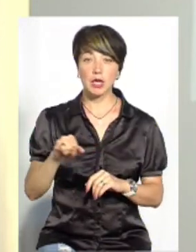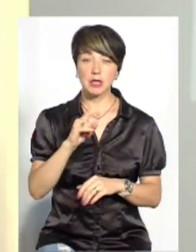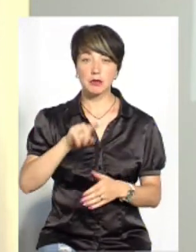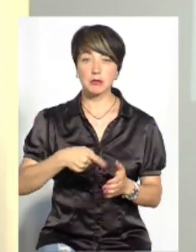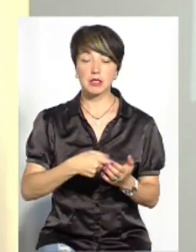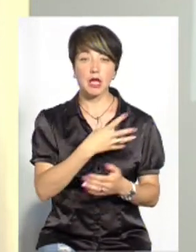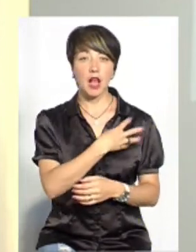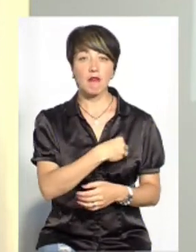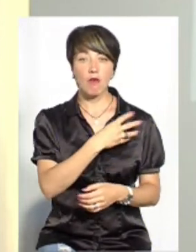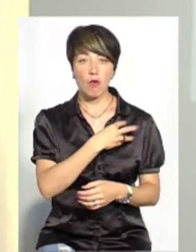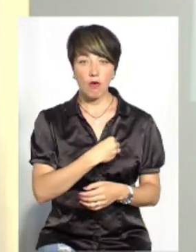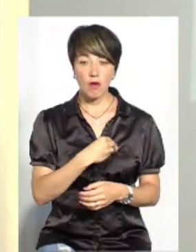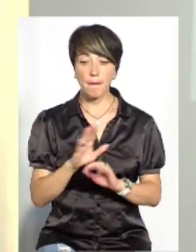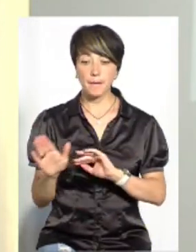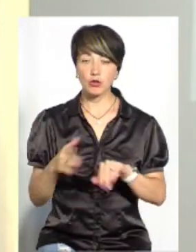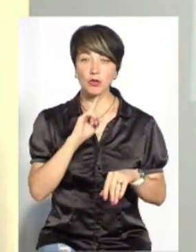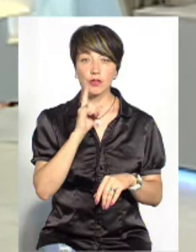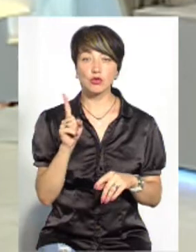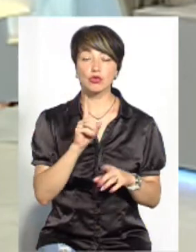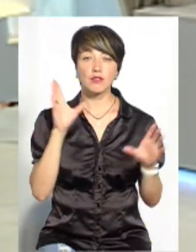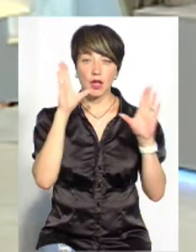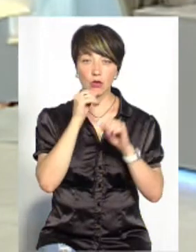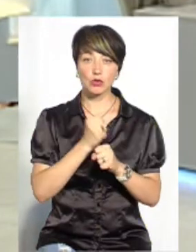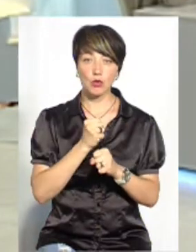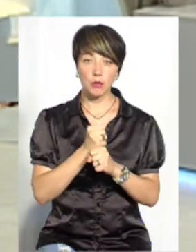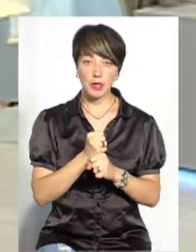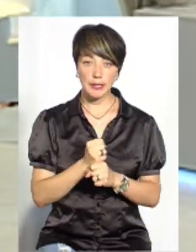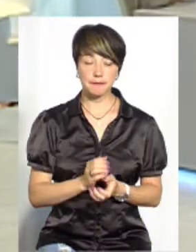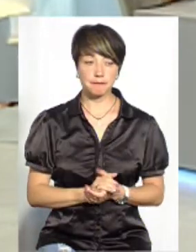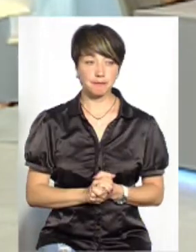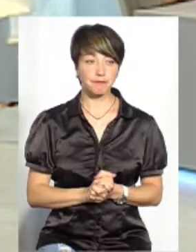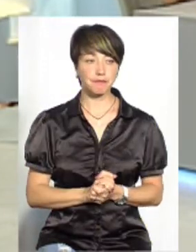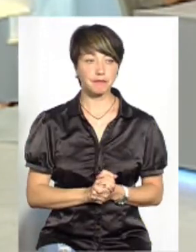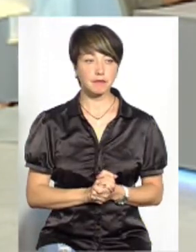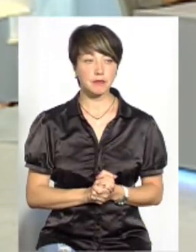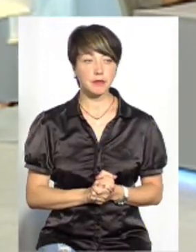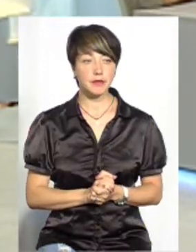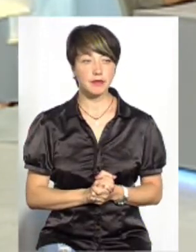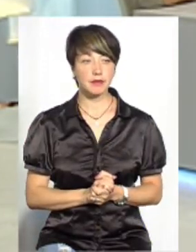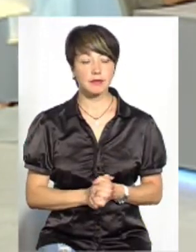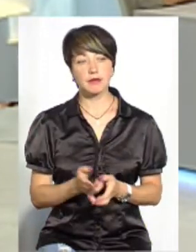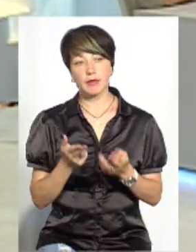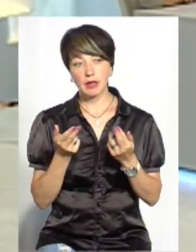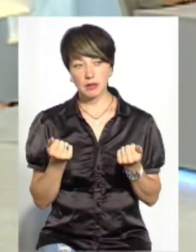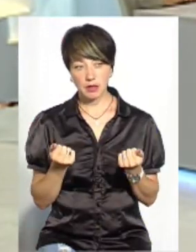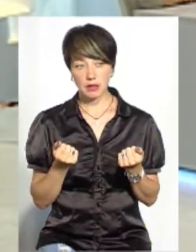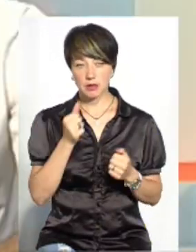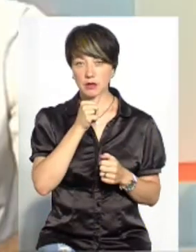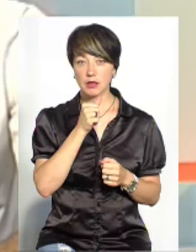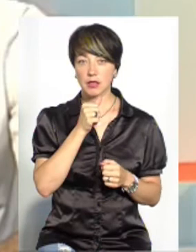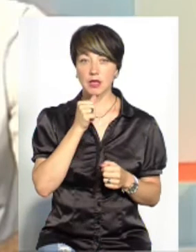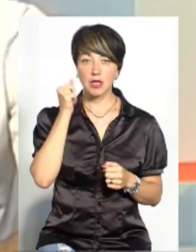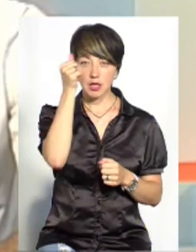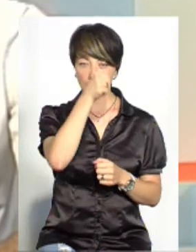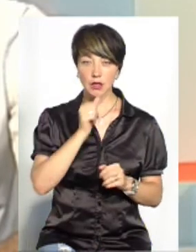міста Львова. Пройшло в рік. Що вже вдалося зробити? Можливо, що ще не вдалося? Так, ми торік